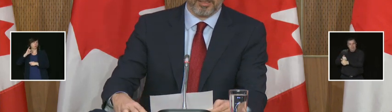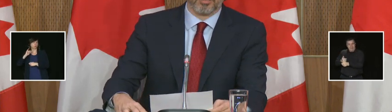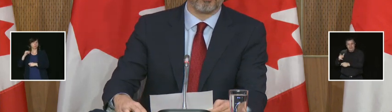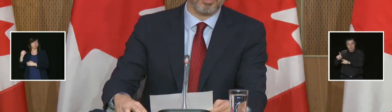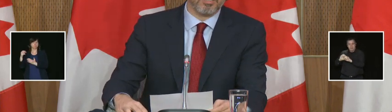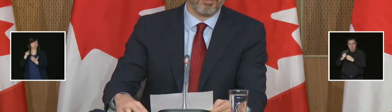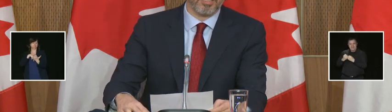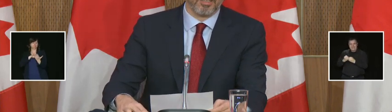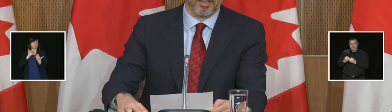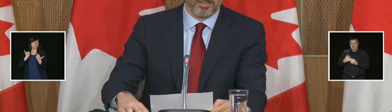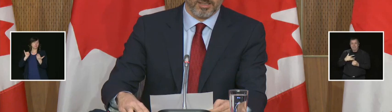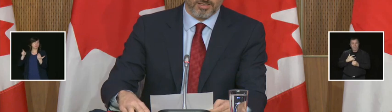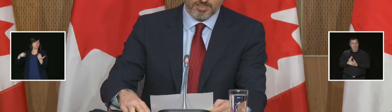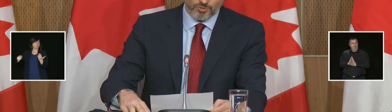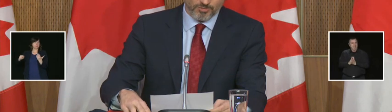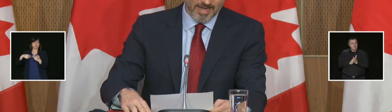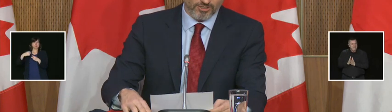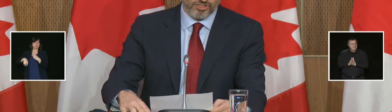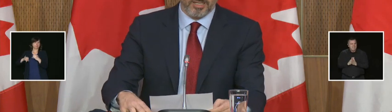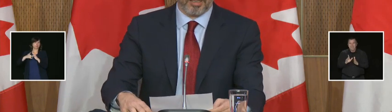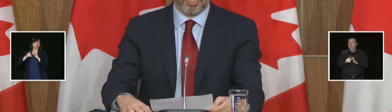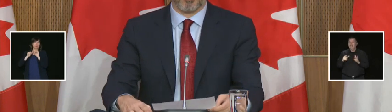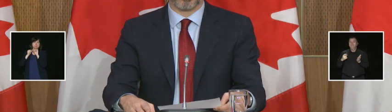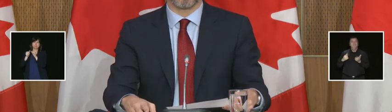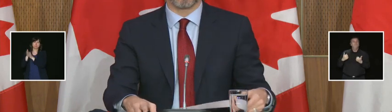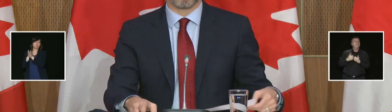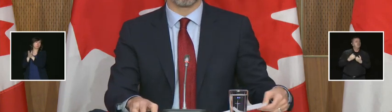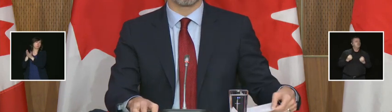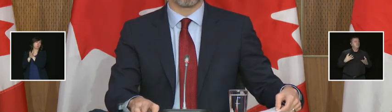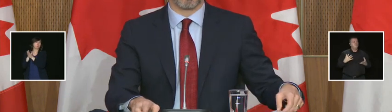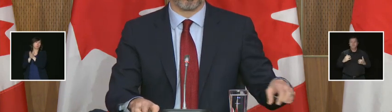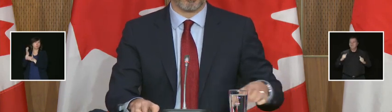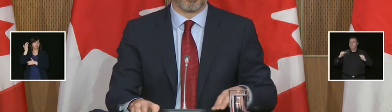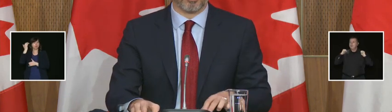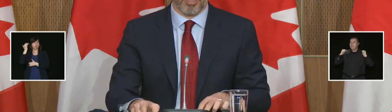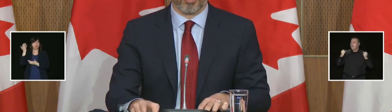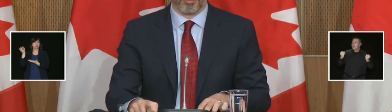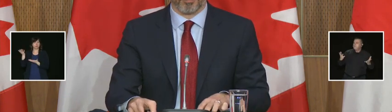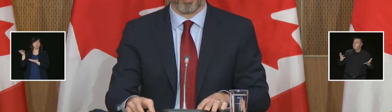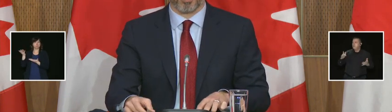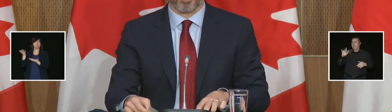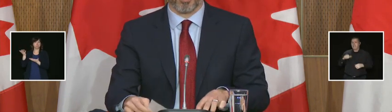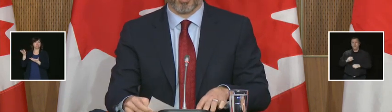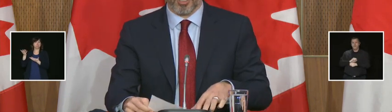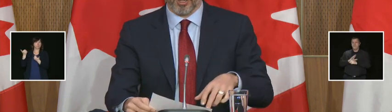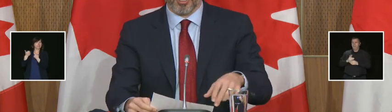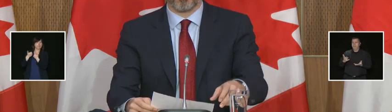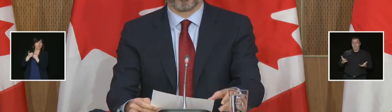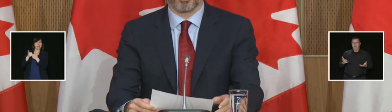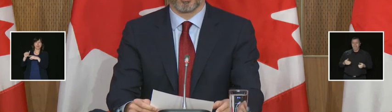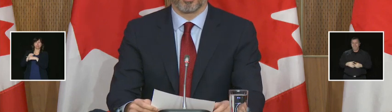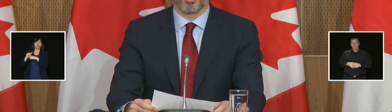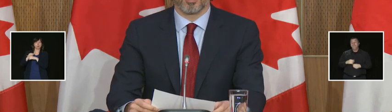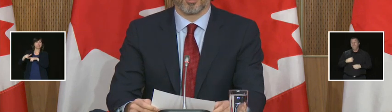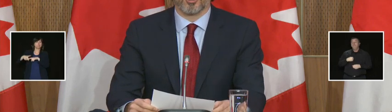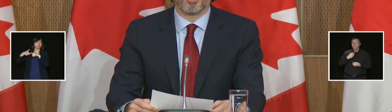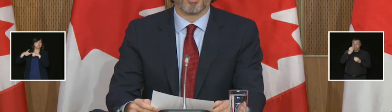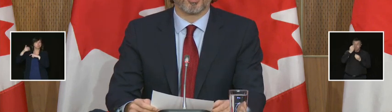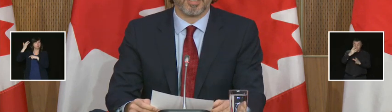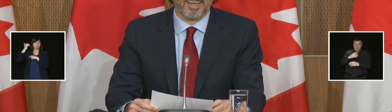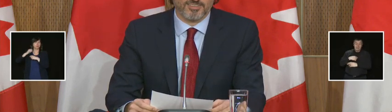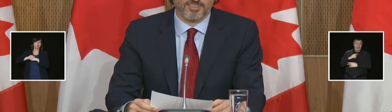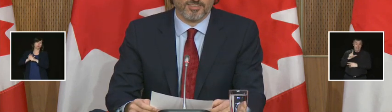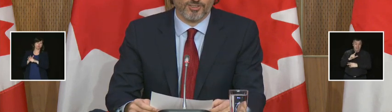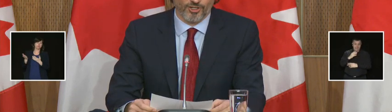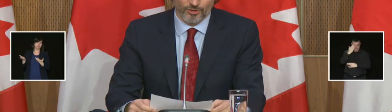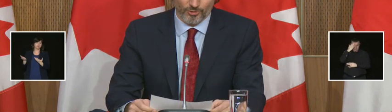équipe d'être motivé quand il ya plus de matches et d'entraînement à cause de la crevette 19 nora je sais